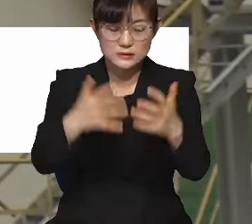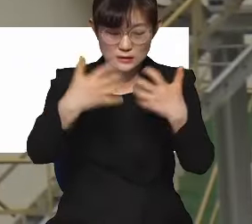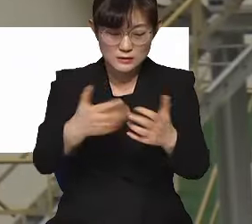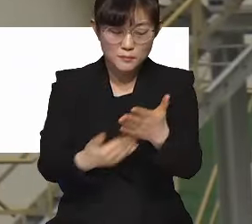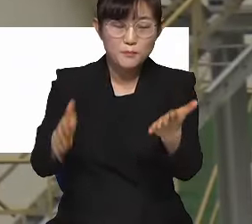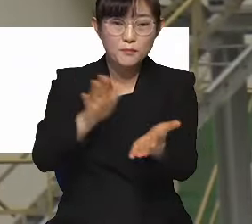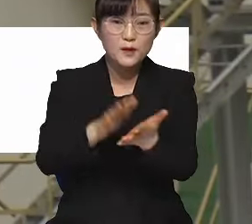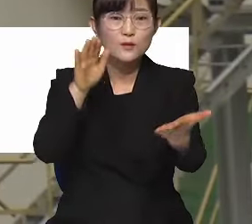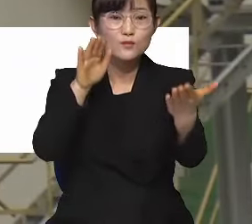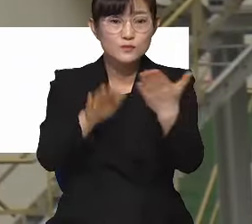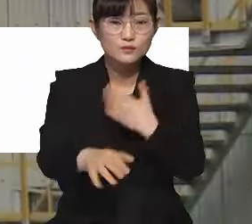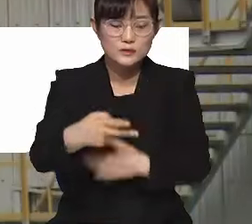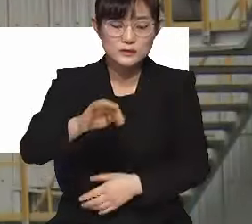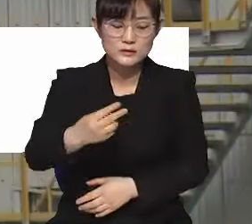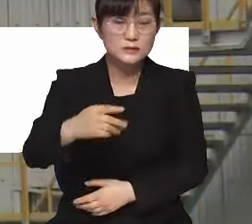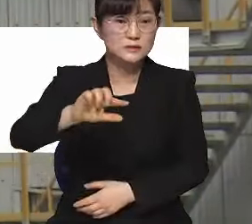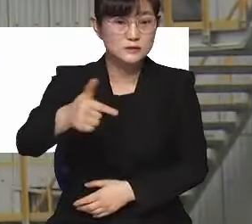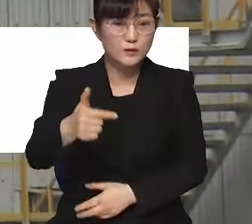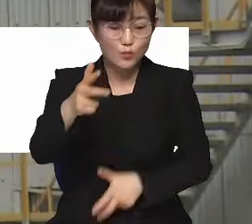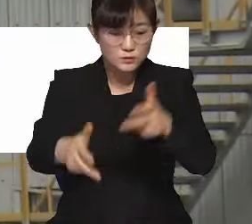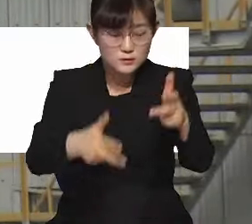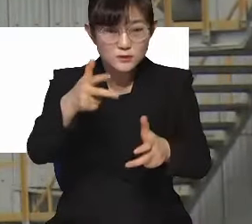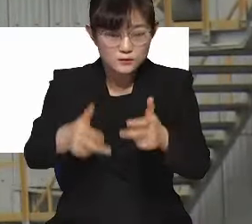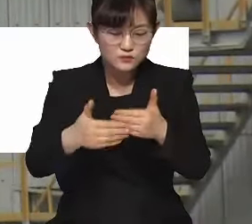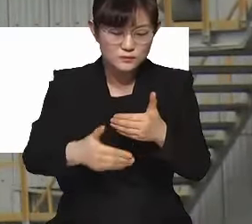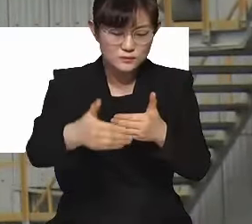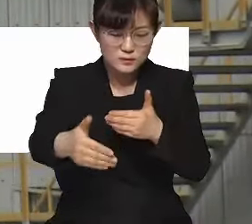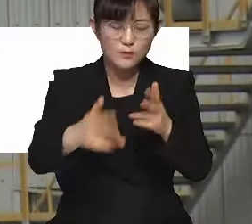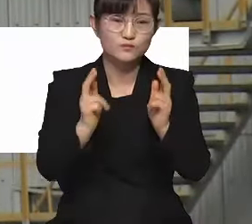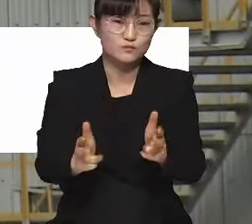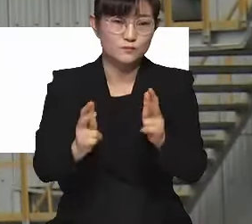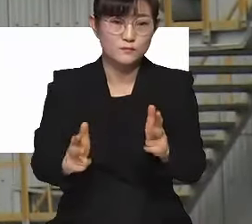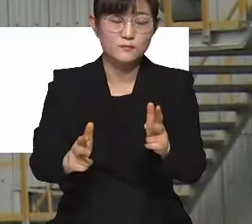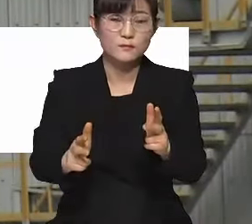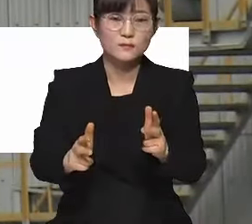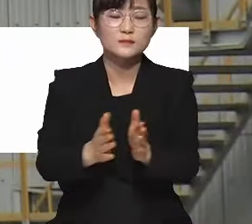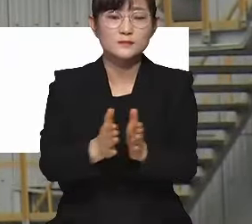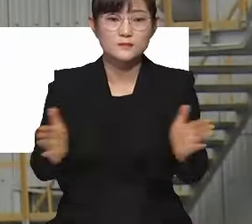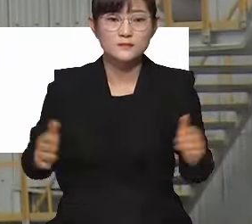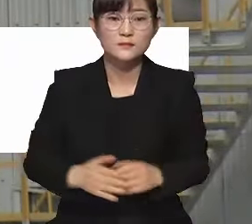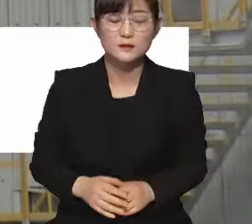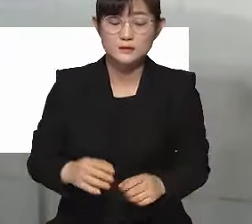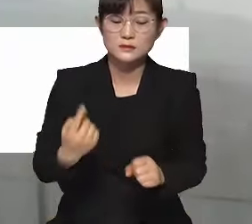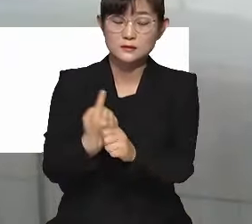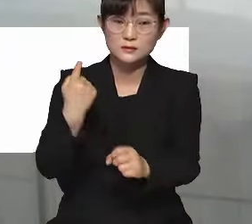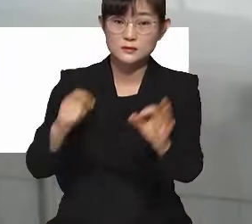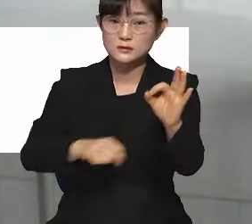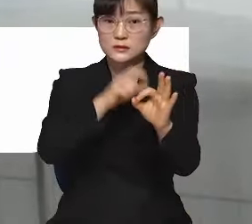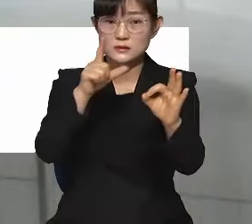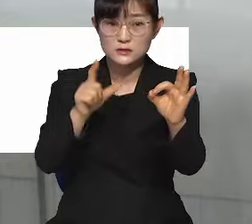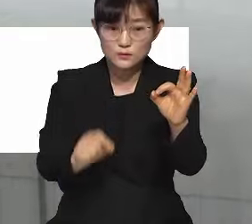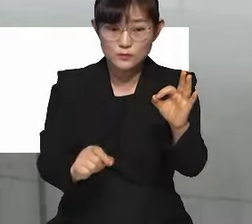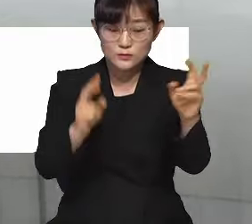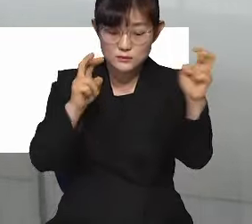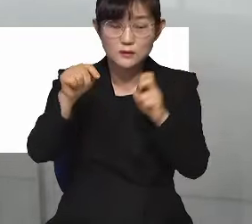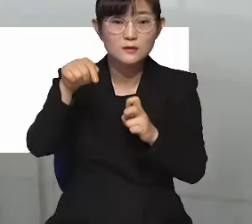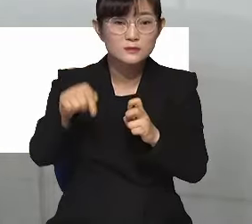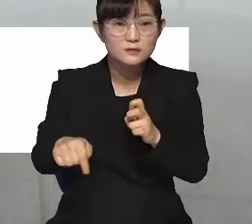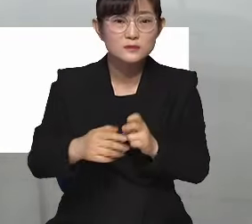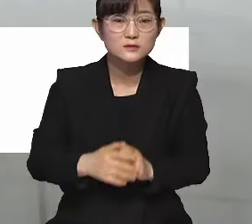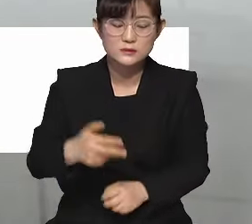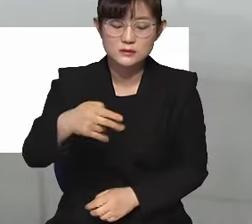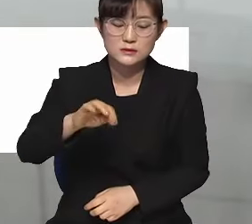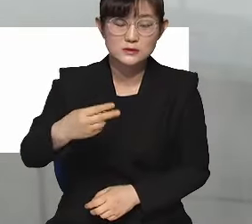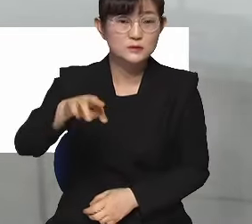개선한 뒤 질산 생산 공장을 순차적으로 가동할 계획입니다. 앞서 지난해 10월 TKG 휴켐스에서는